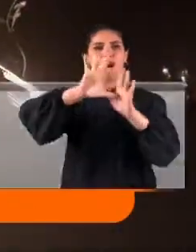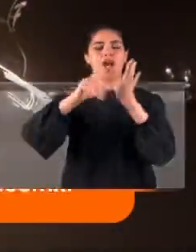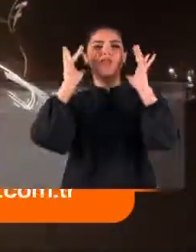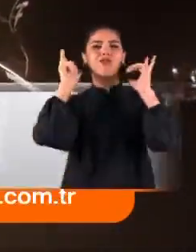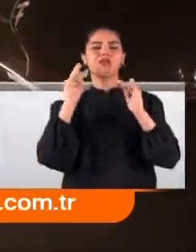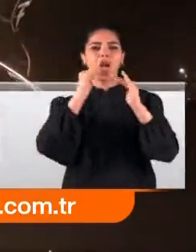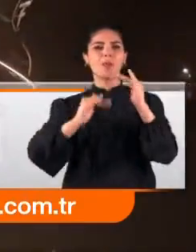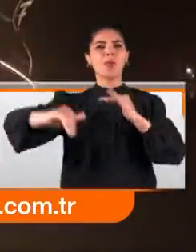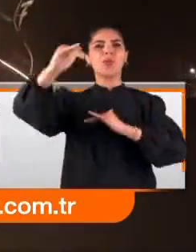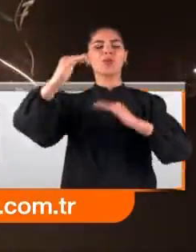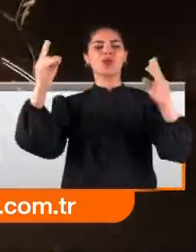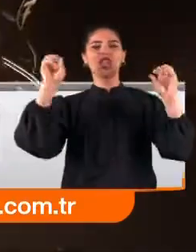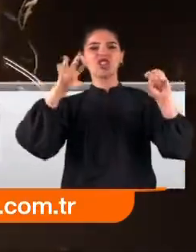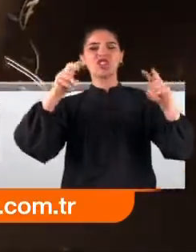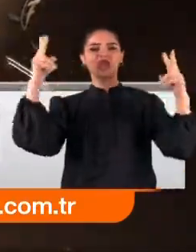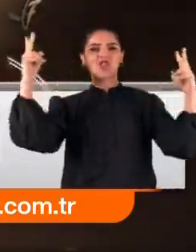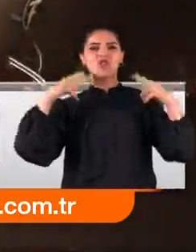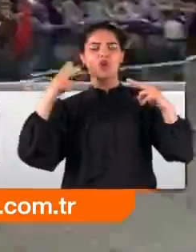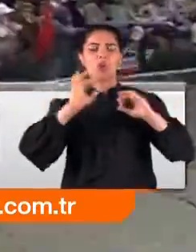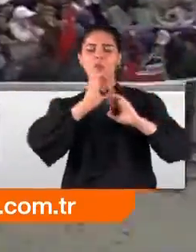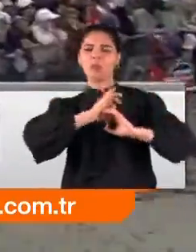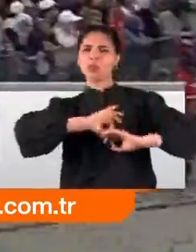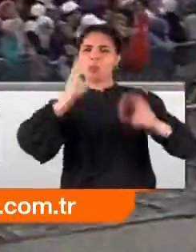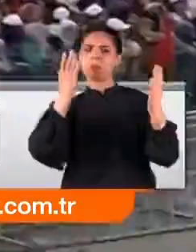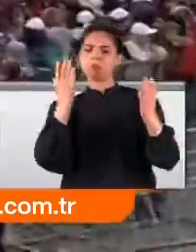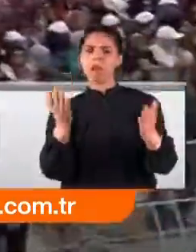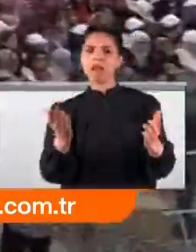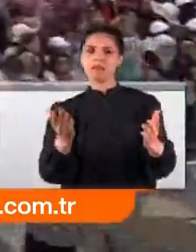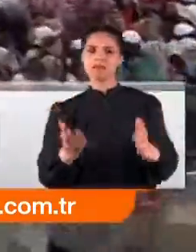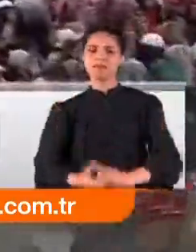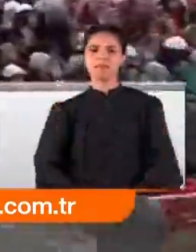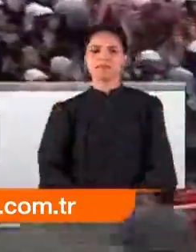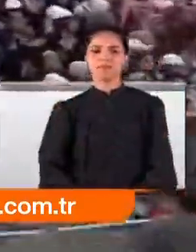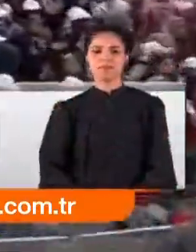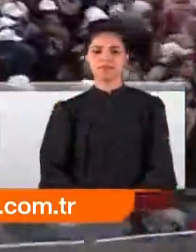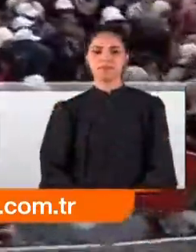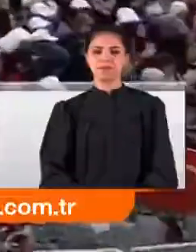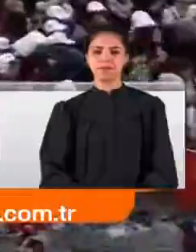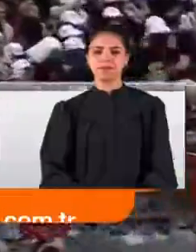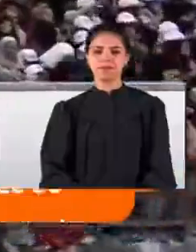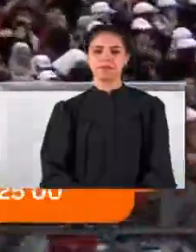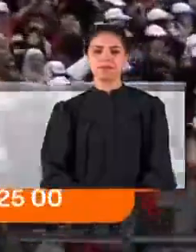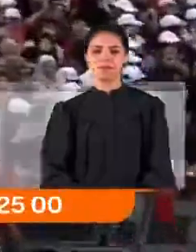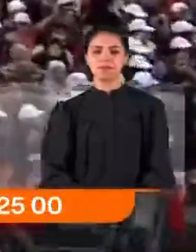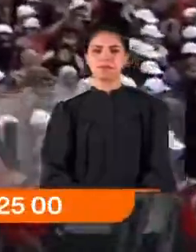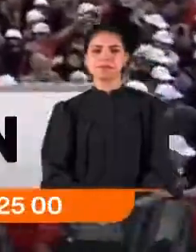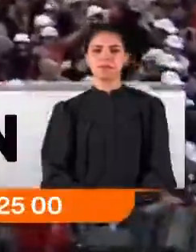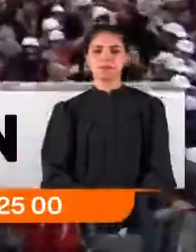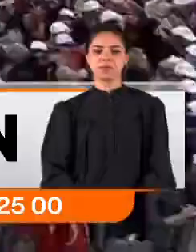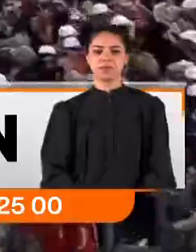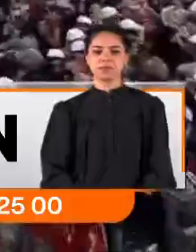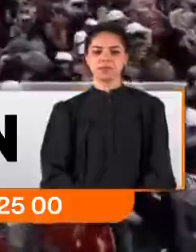buluşunca ortaya nefes kesen bir gösteri çıktı. Çağımızın Bizanslarını tarihin